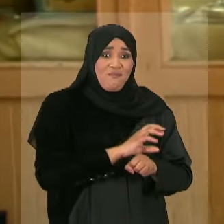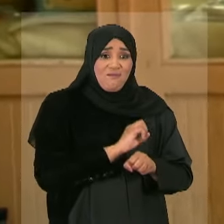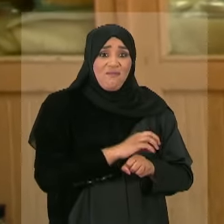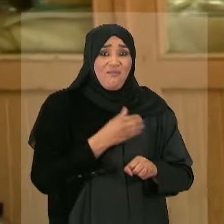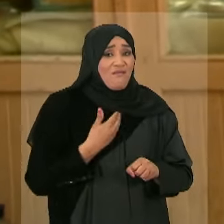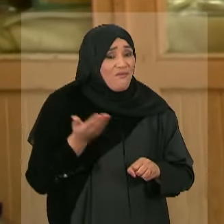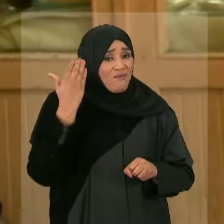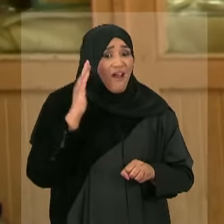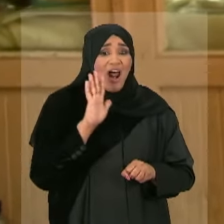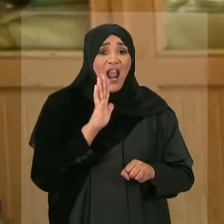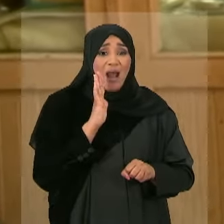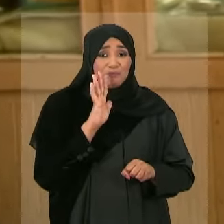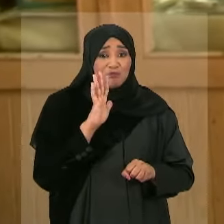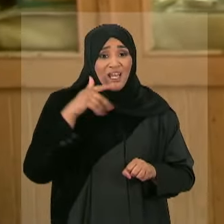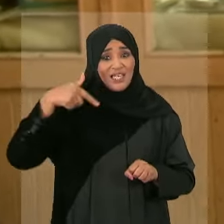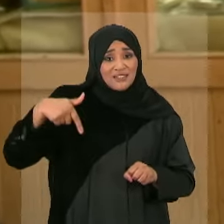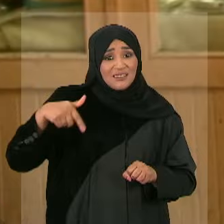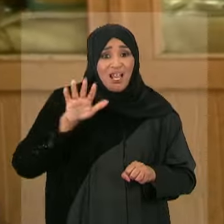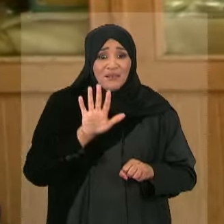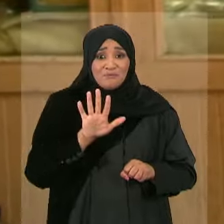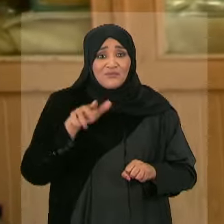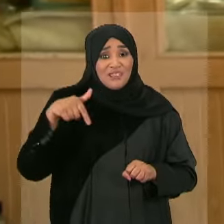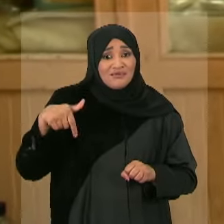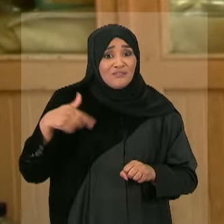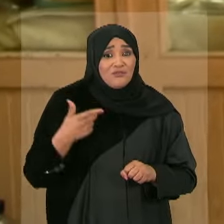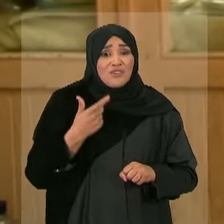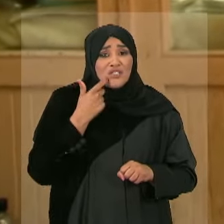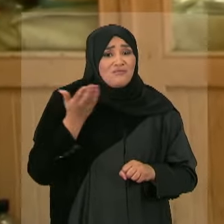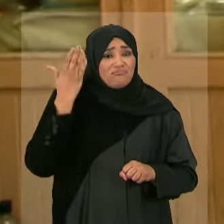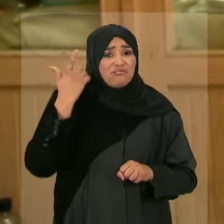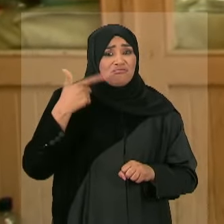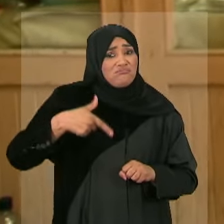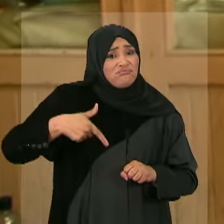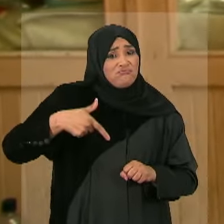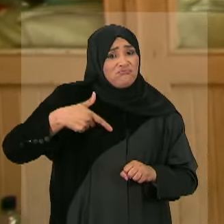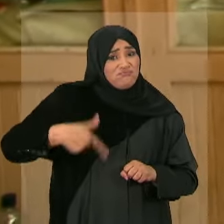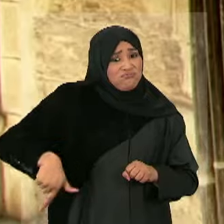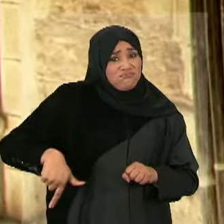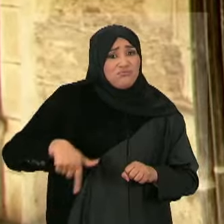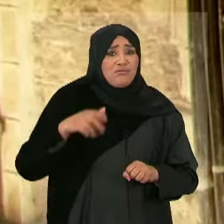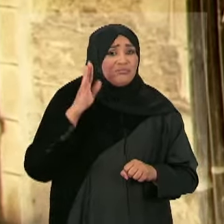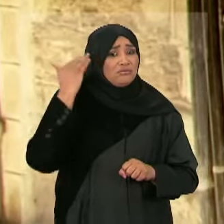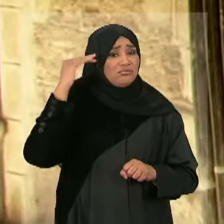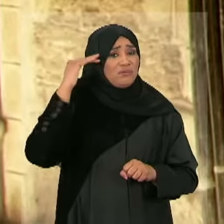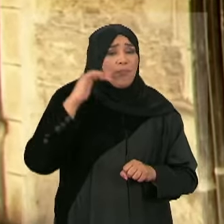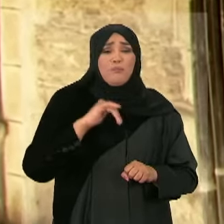50 مزبوط، يعني صار له 60 سنه كان عندي مزبوط، مزبوط ومن احسن الشباب كان.